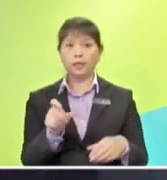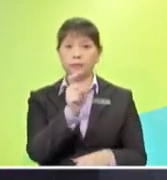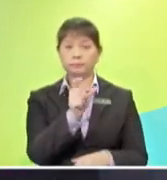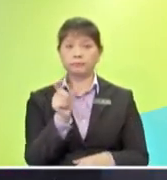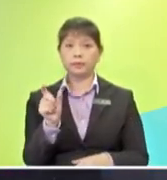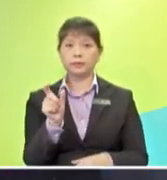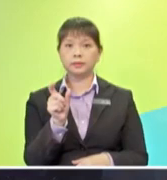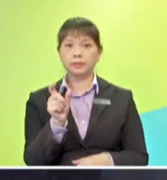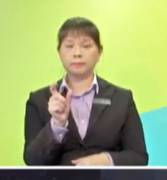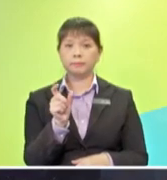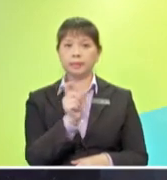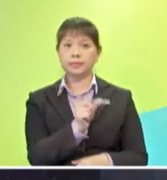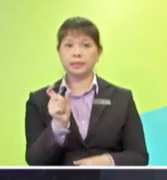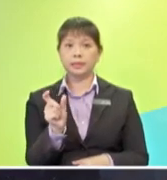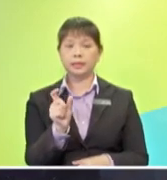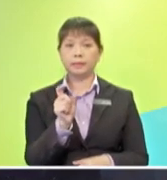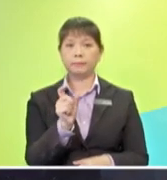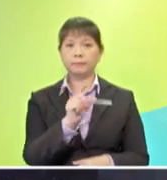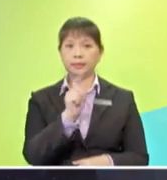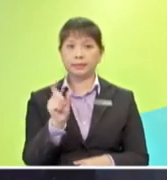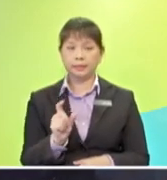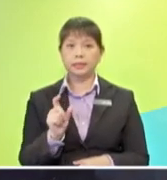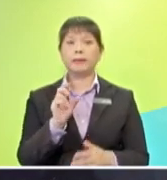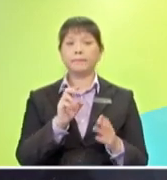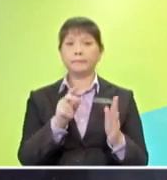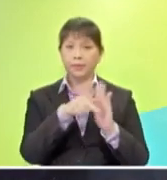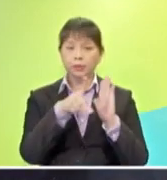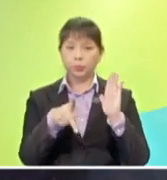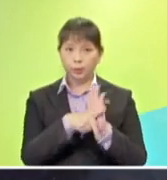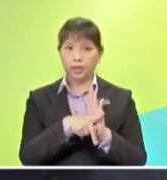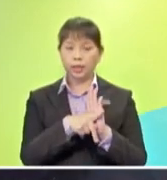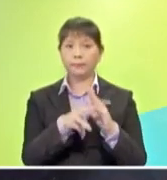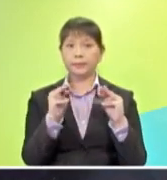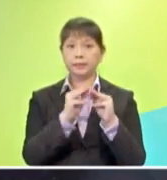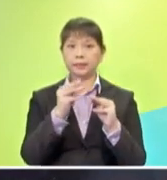Nampak tak post warna biru tuh yang di belakang saya ini betul